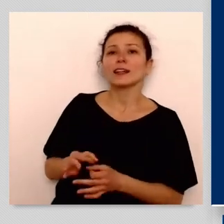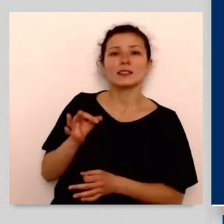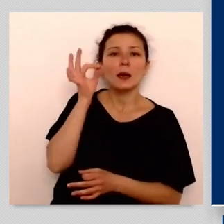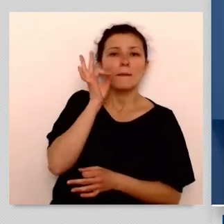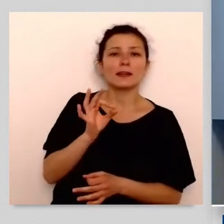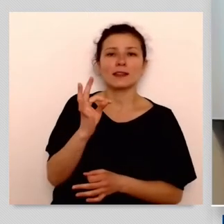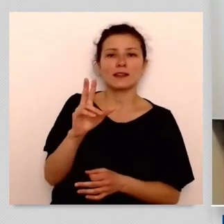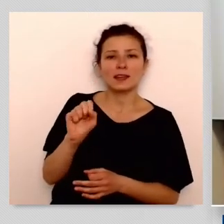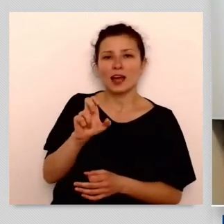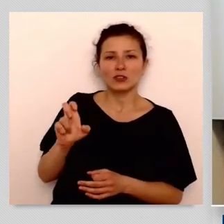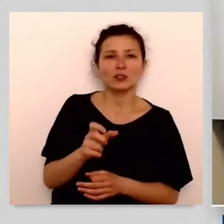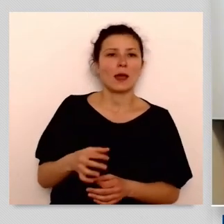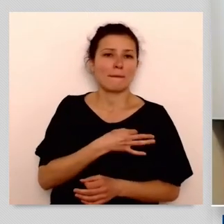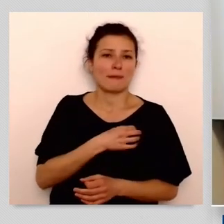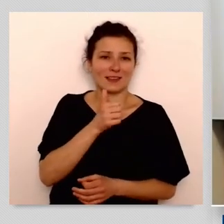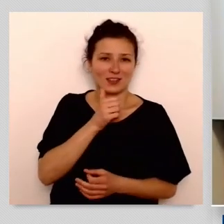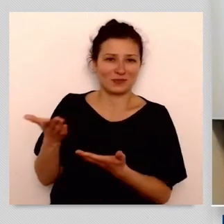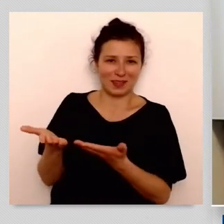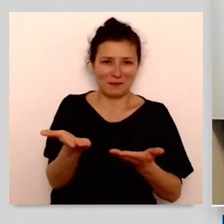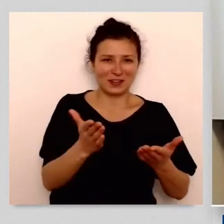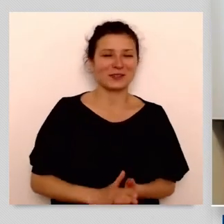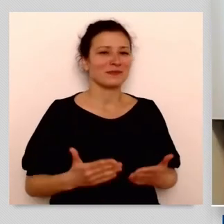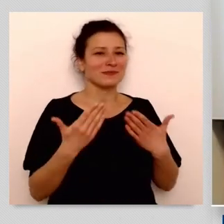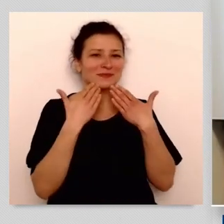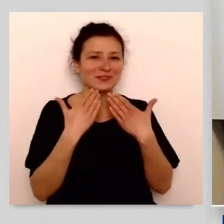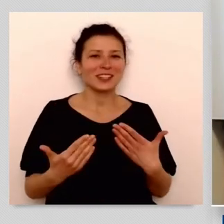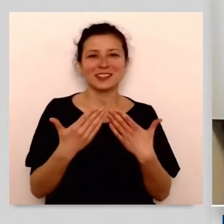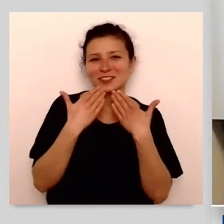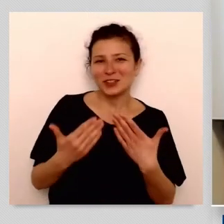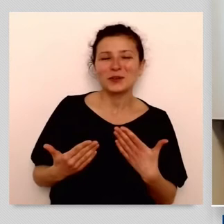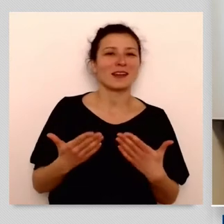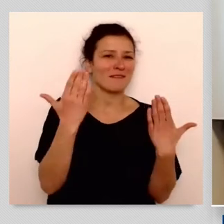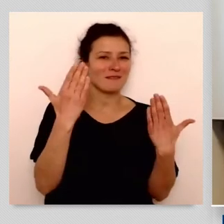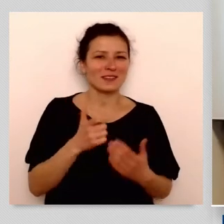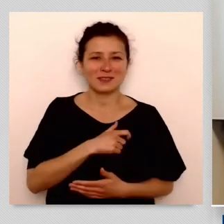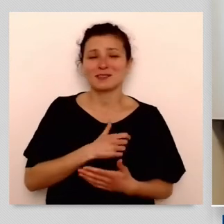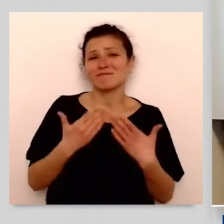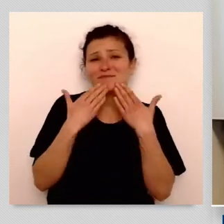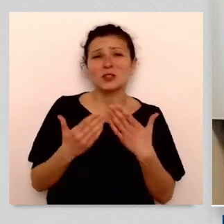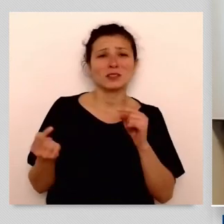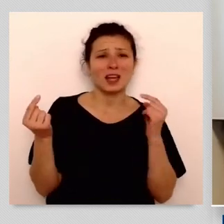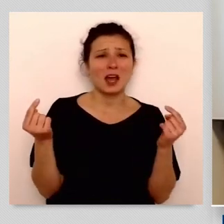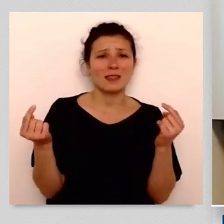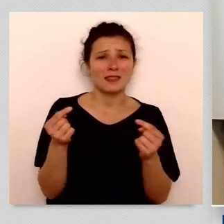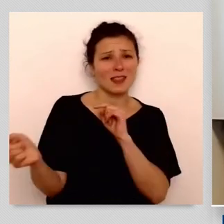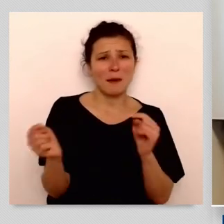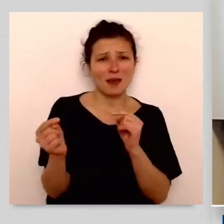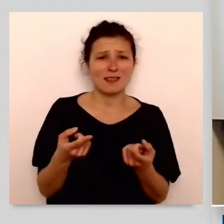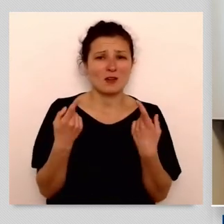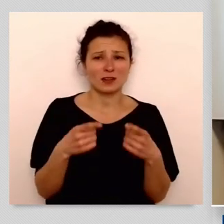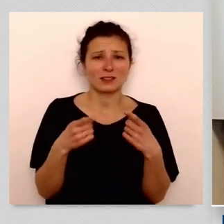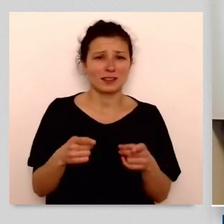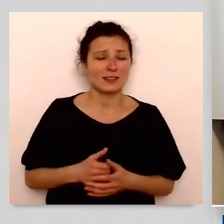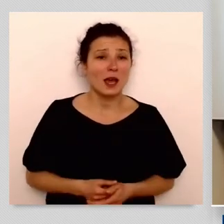Zieloni. Bardzo proszę. Pięknie dziękuję i witam serdecznie. Dziękuję za zorganizowanie tej debaty, bo rzeczywiście takie rozmawianie